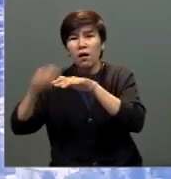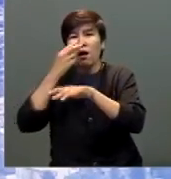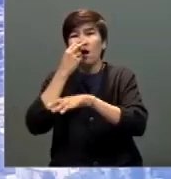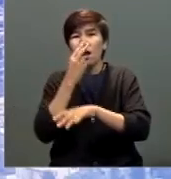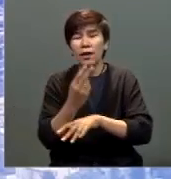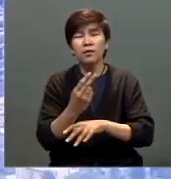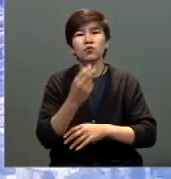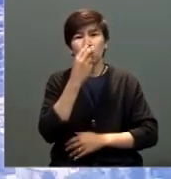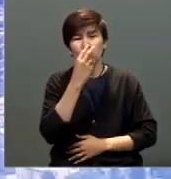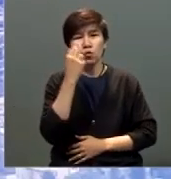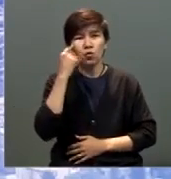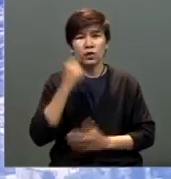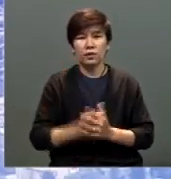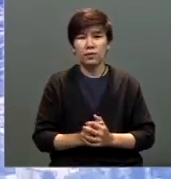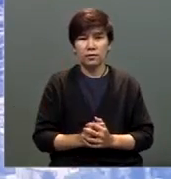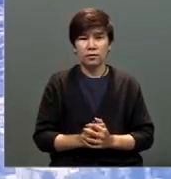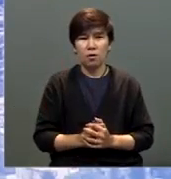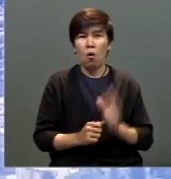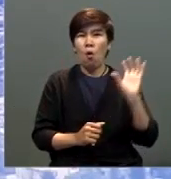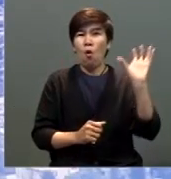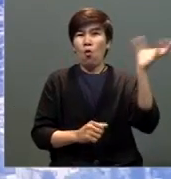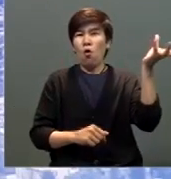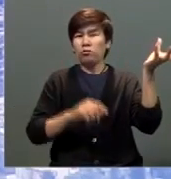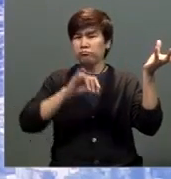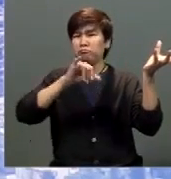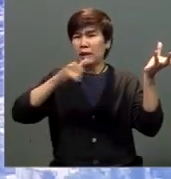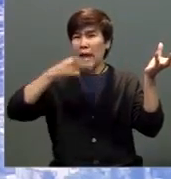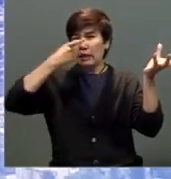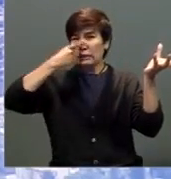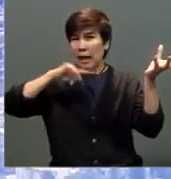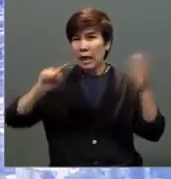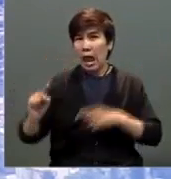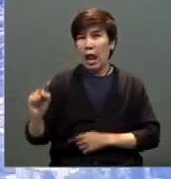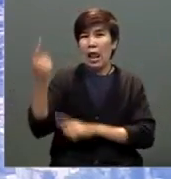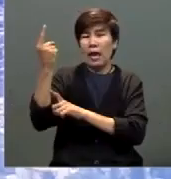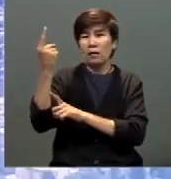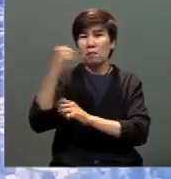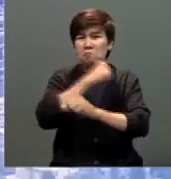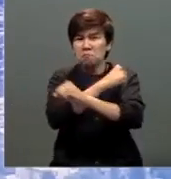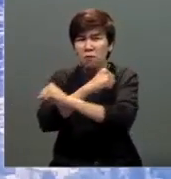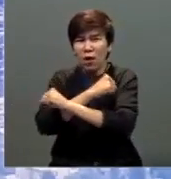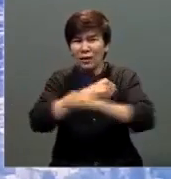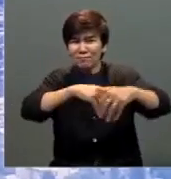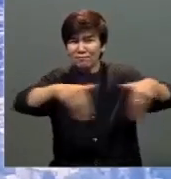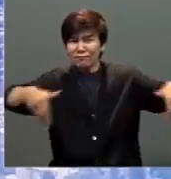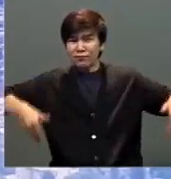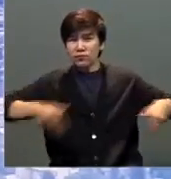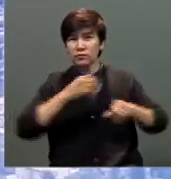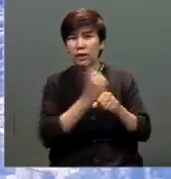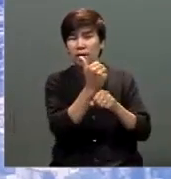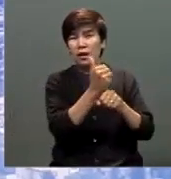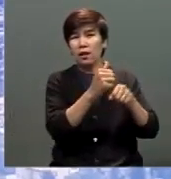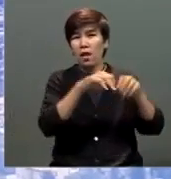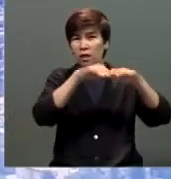รแล้วเราอาจจะเป็นประเทศแรกของโลกนี้ซึ่งเราจะซีลประเทศเราได้อย่างดีแล้วตัวเลขก็จะต่ำอย่างนี้ไปตล